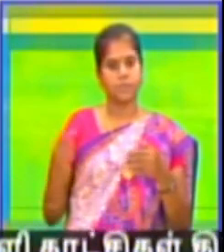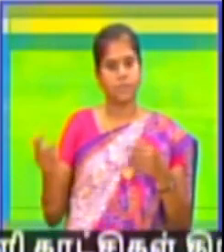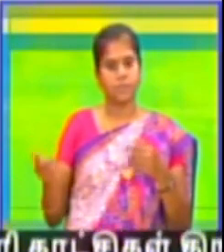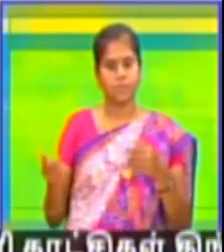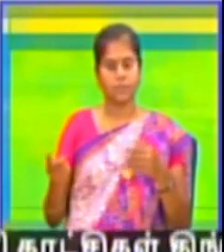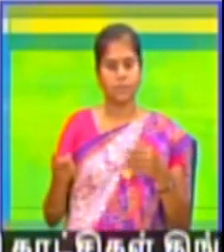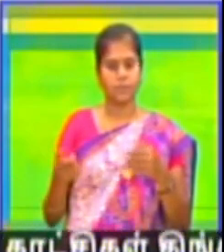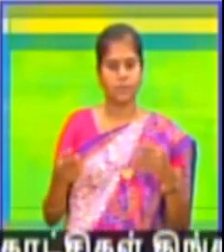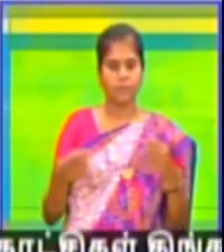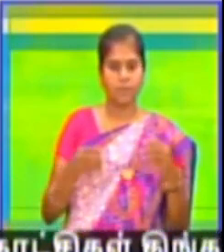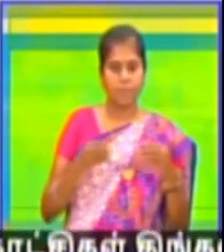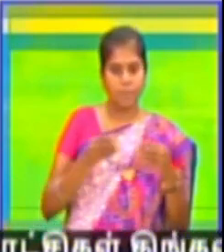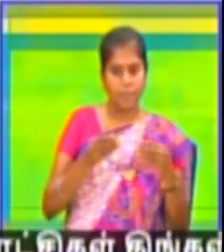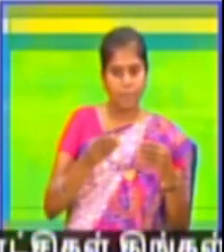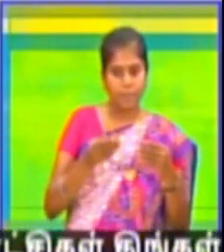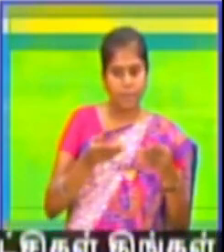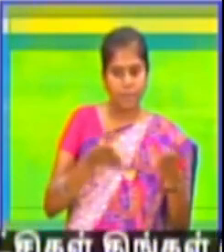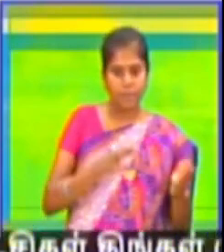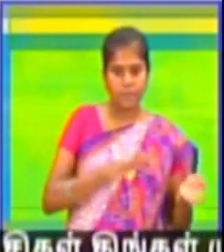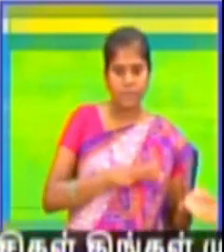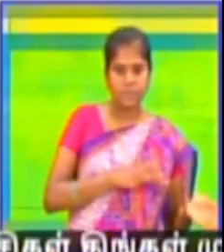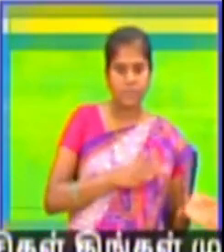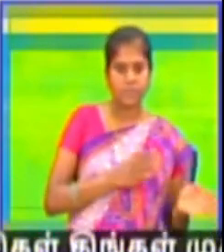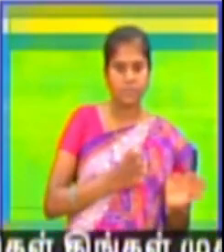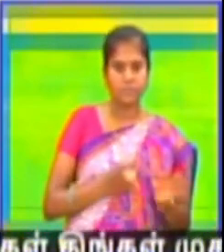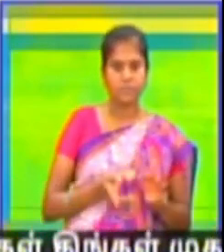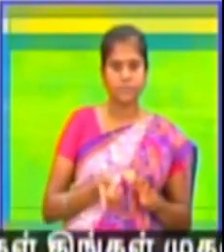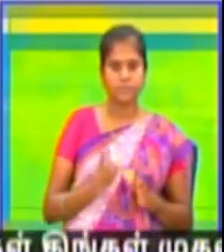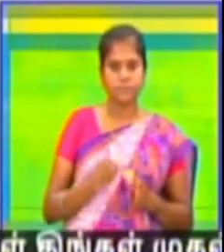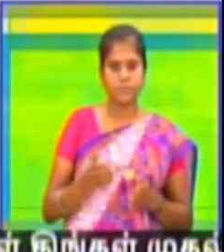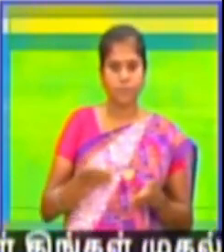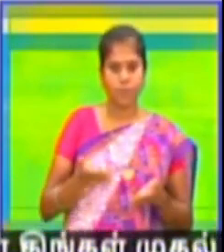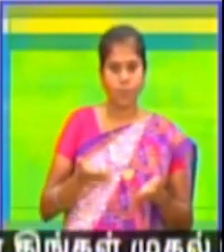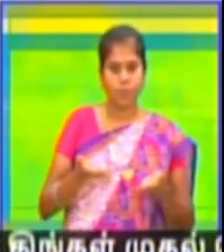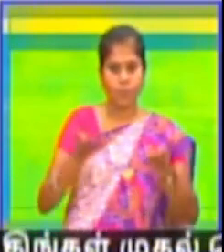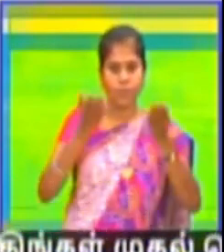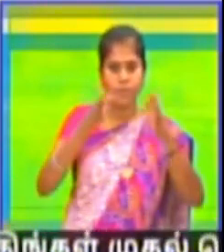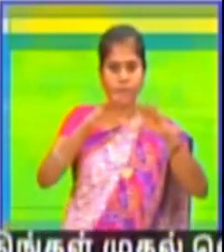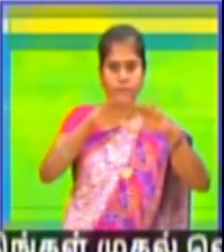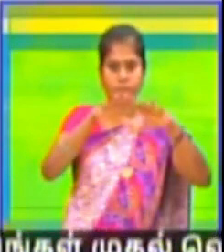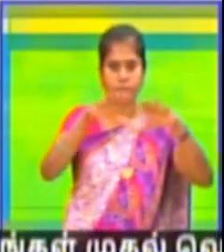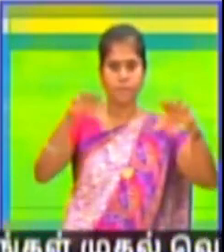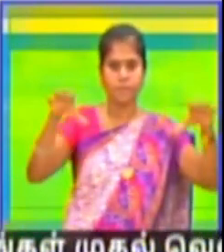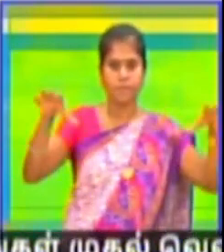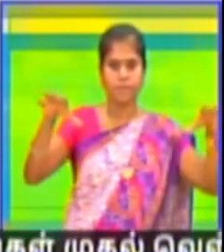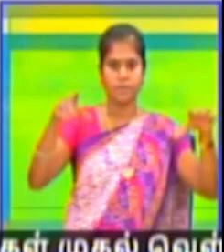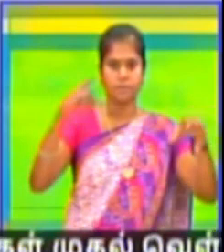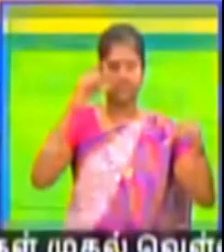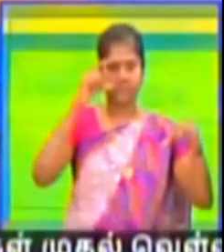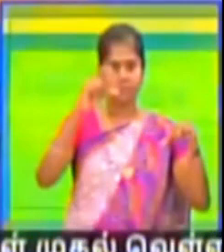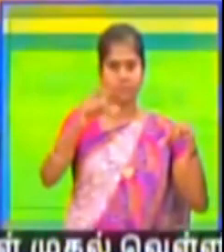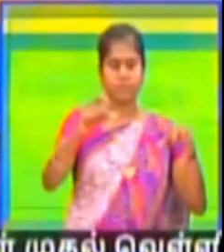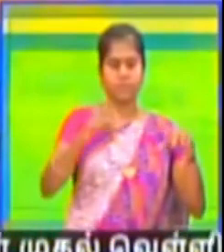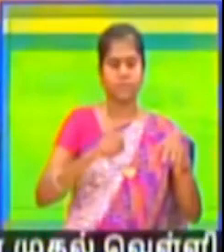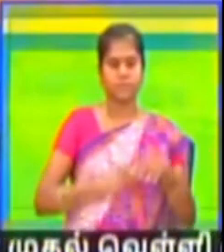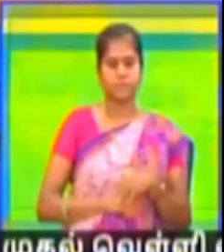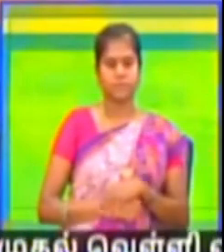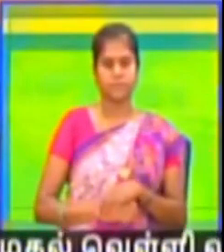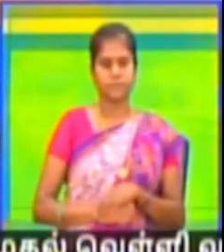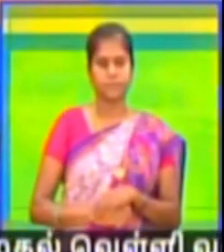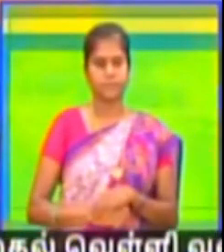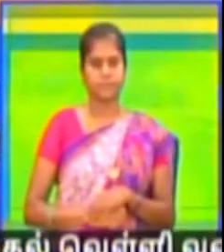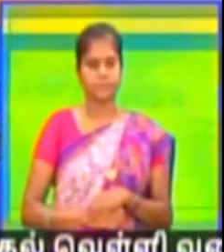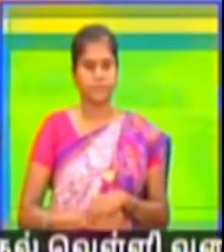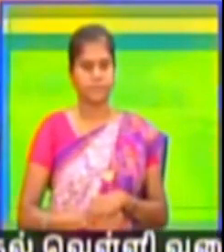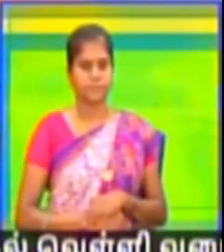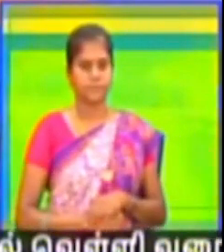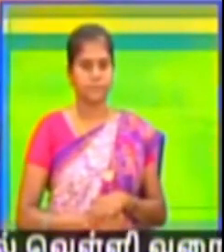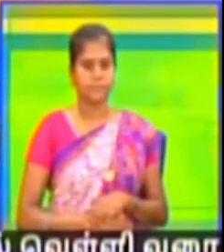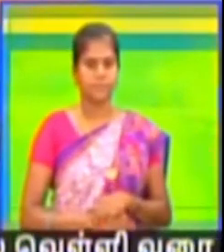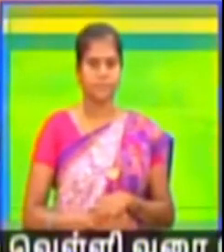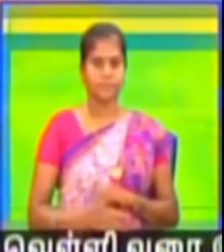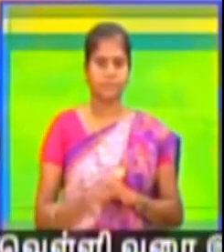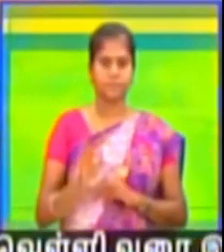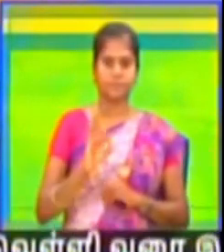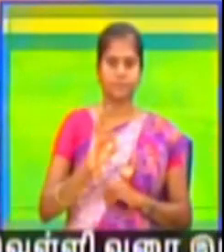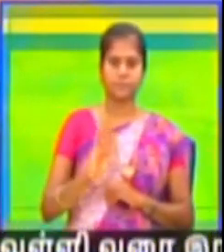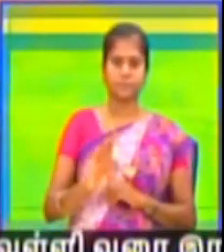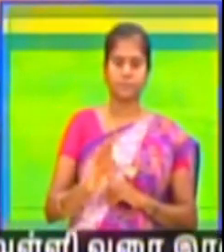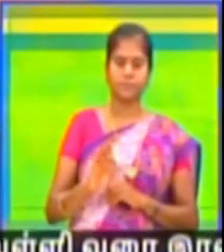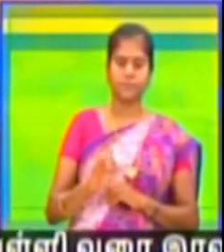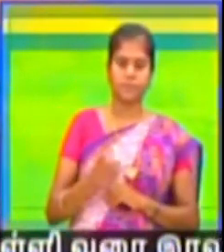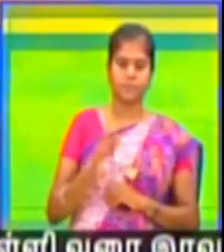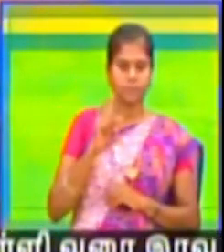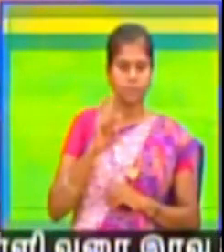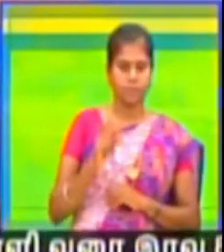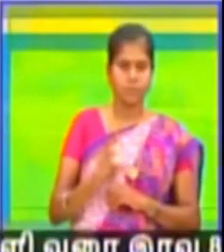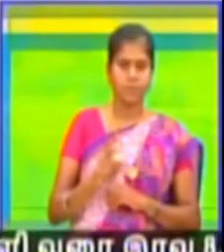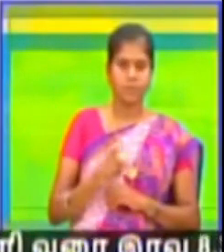அடுத்தபடியாக நம்ம பார்க்கறது உயர் சமவெளிக்கான ஒரு படம். அடுத்தது 3வதாக நம்ம பார்க்கறது